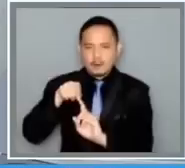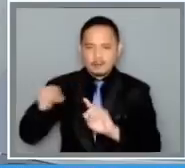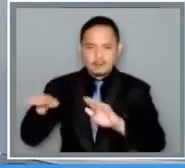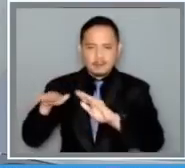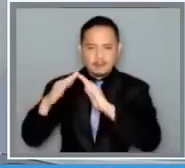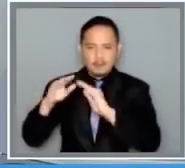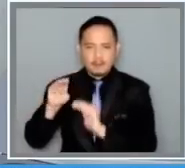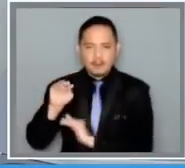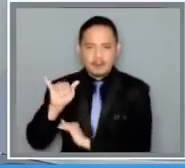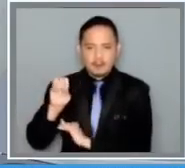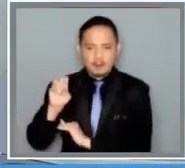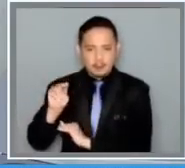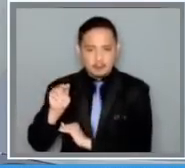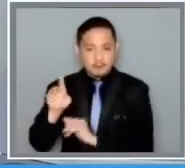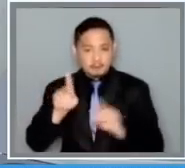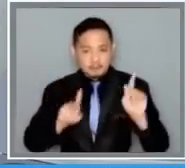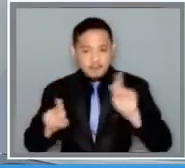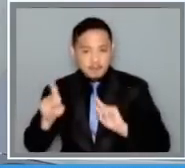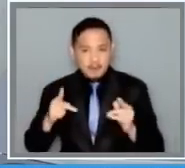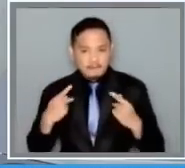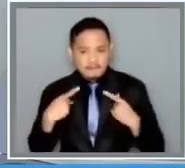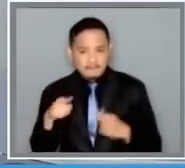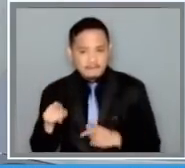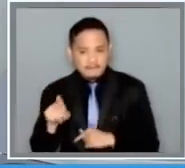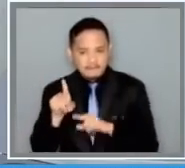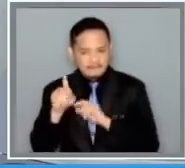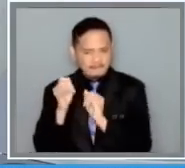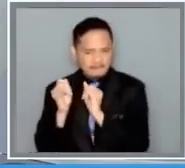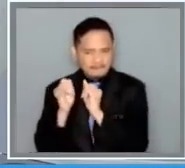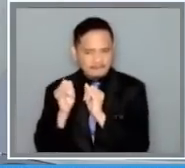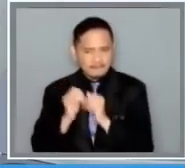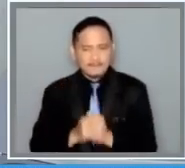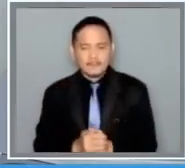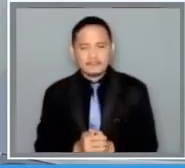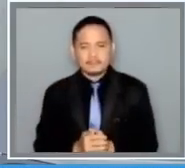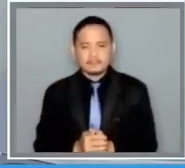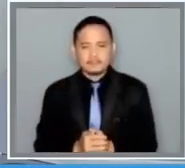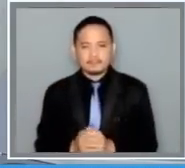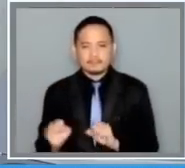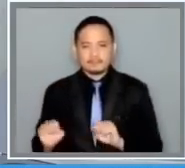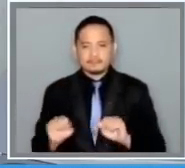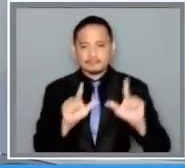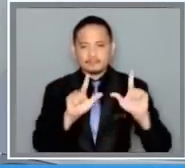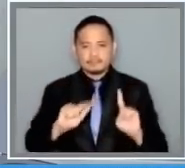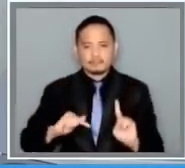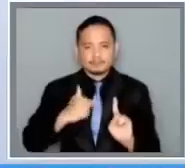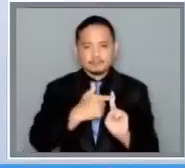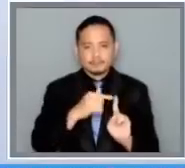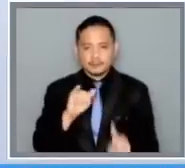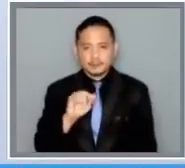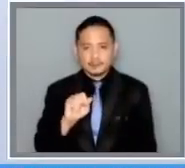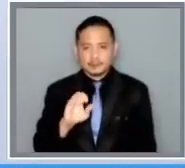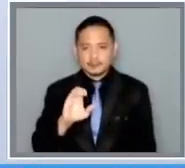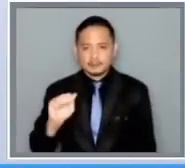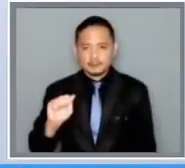ang mga residente natin doon? May balita live si Jessica Kalinog ng GMA Regional TV Bicolandia.